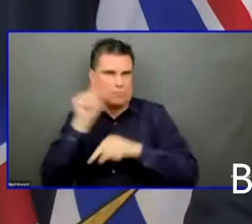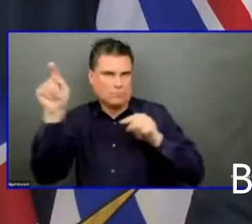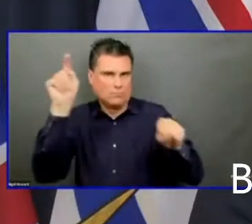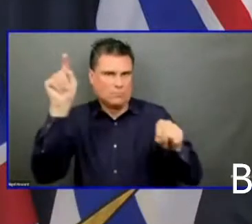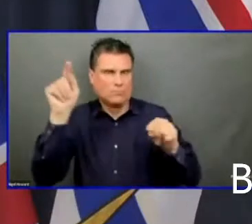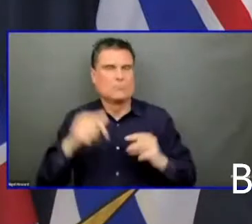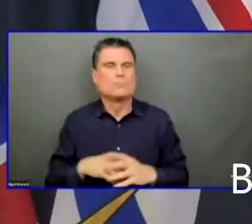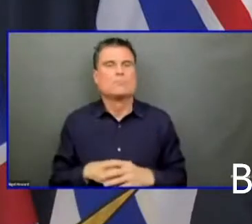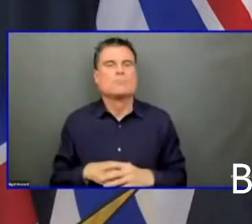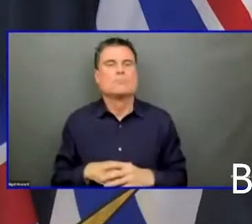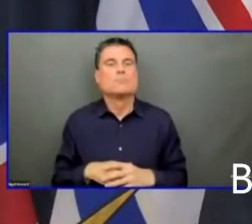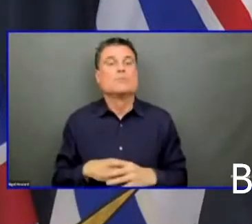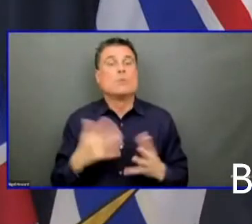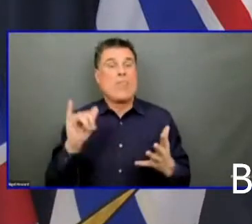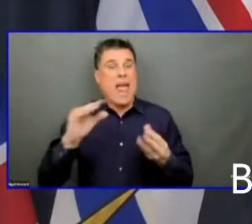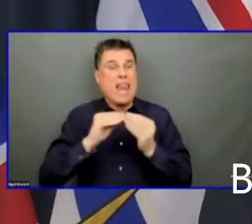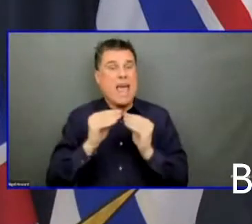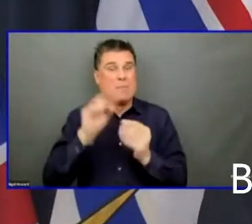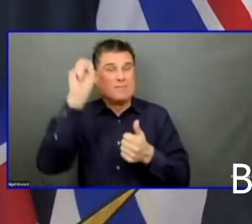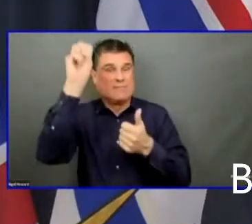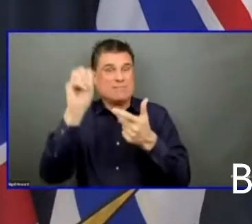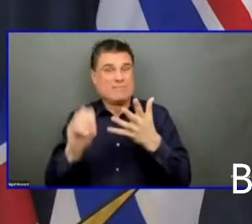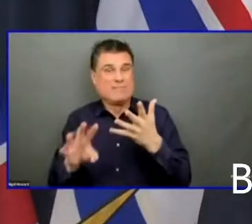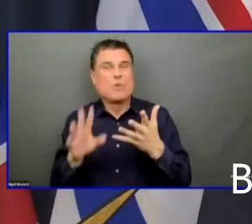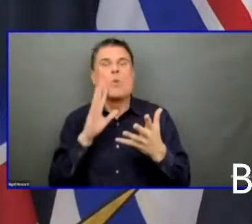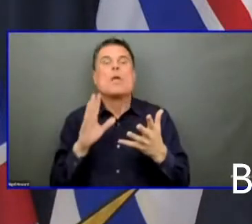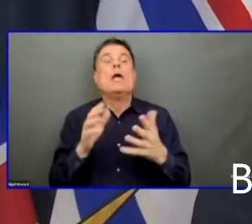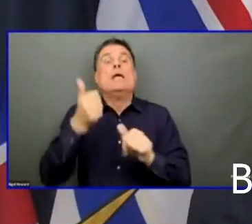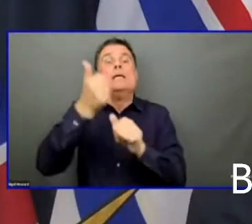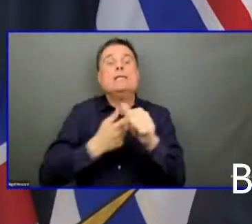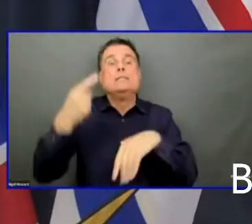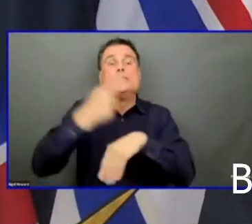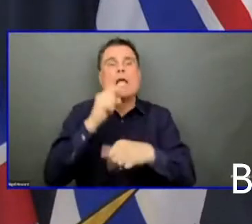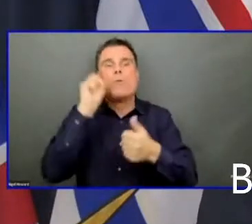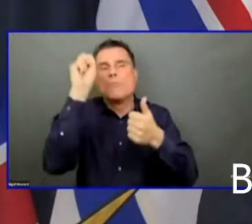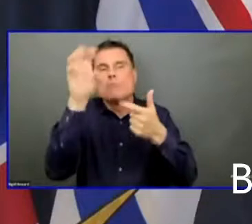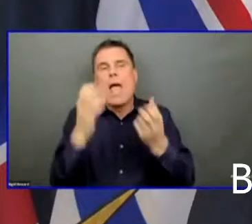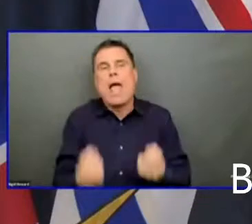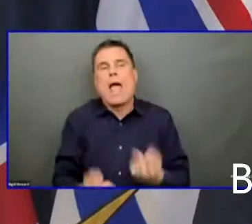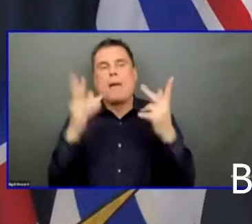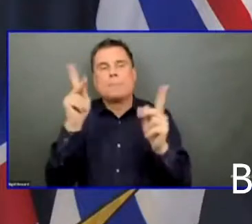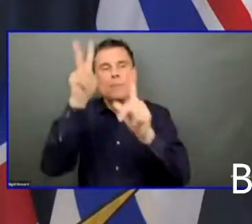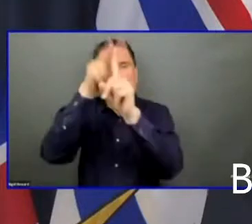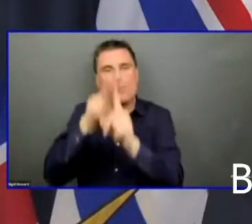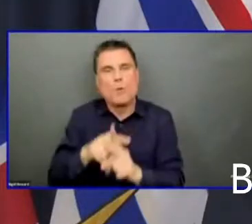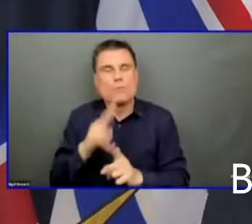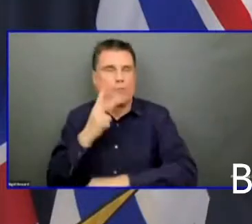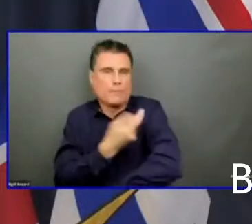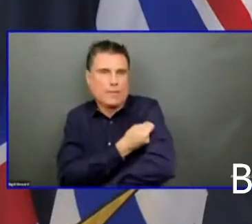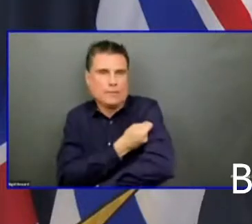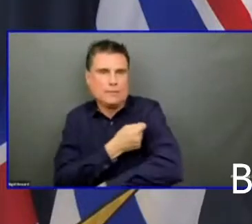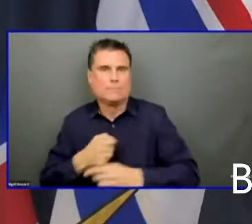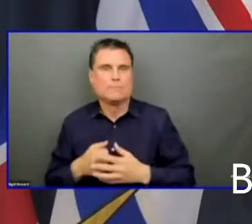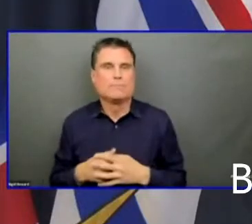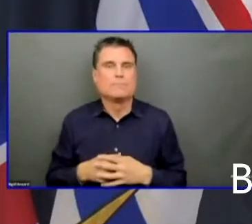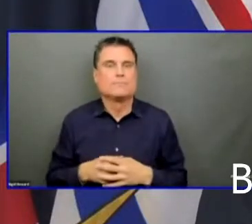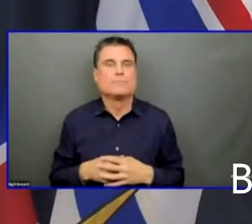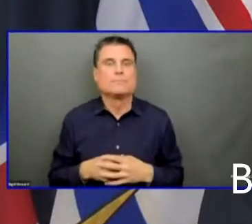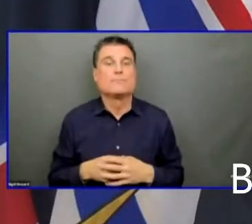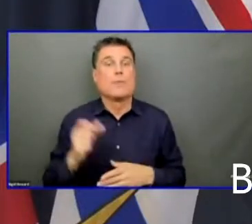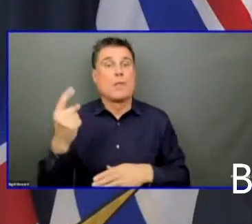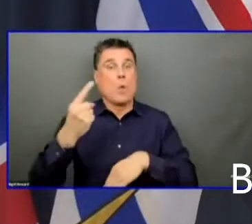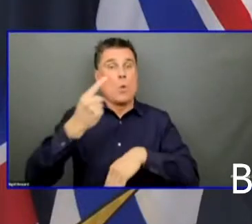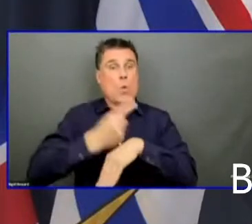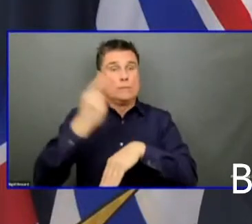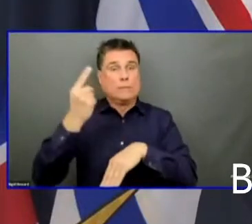3岁，所以这个也是一个实际的情况，就是夫妻2个都是在这个界限，一个界限内，一个界限外。那